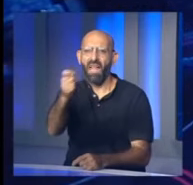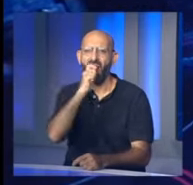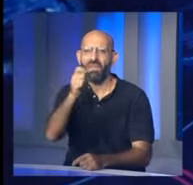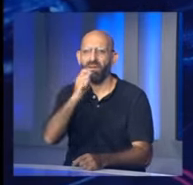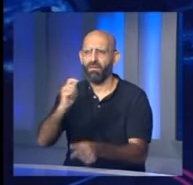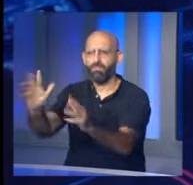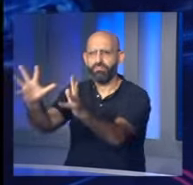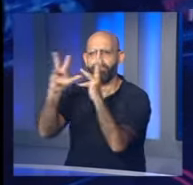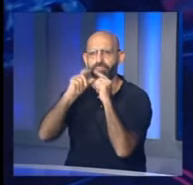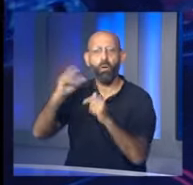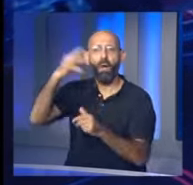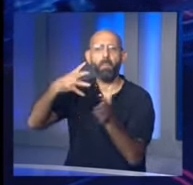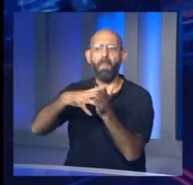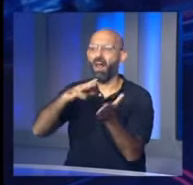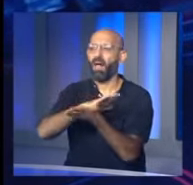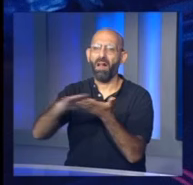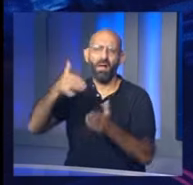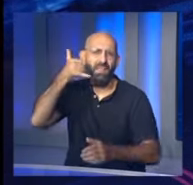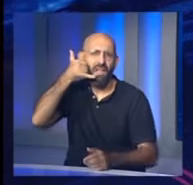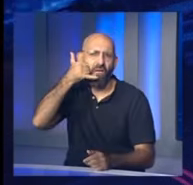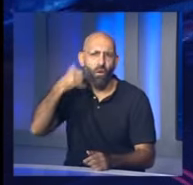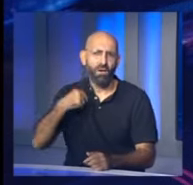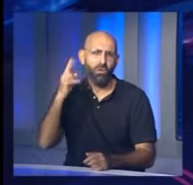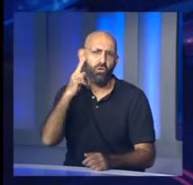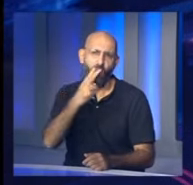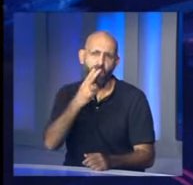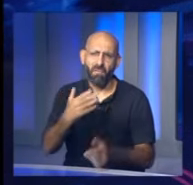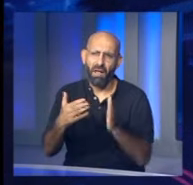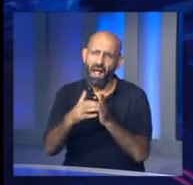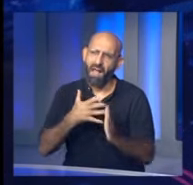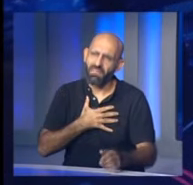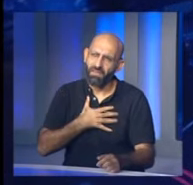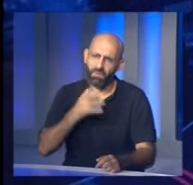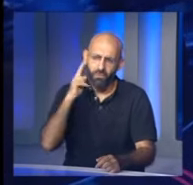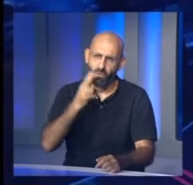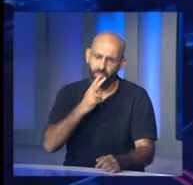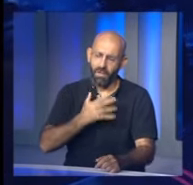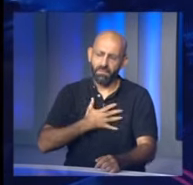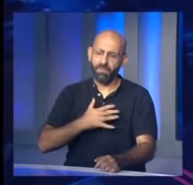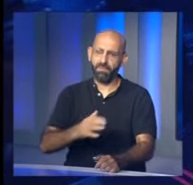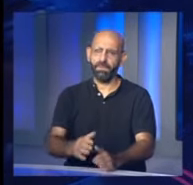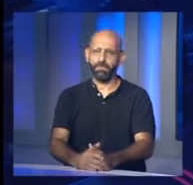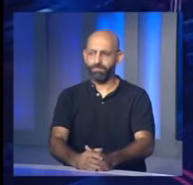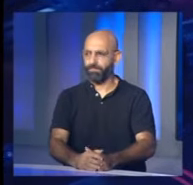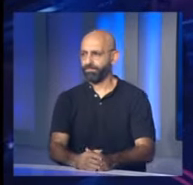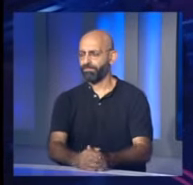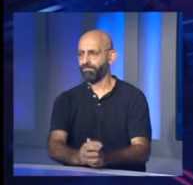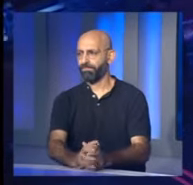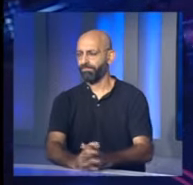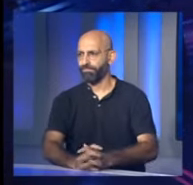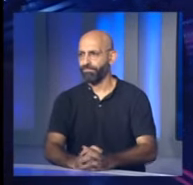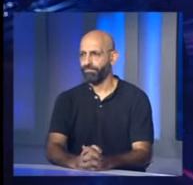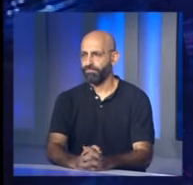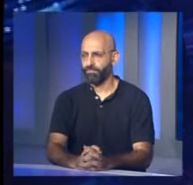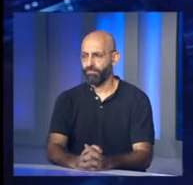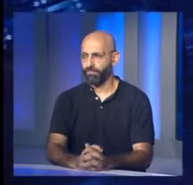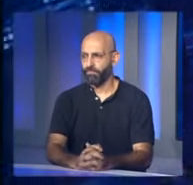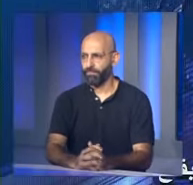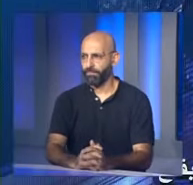للجيش اللبناني المزيد من التفاصيل مع الزميل محمد عبد الله من البقاع مباشره عبر الهاتف مساء الخير